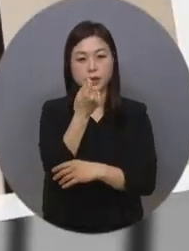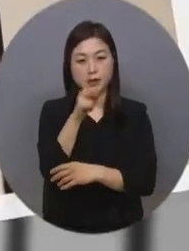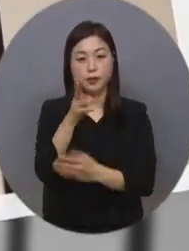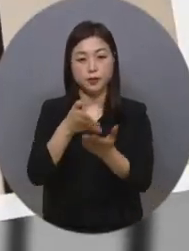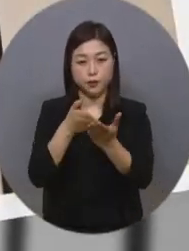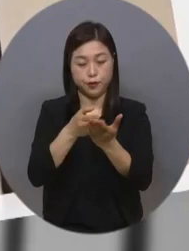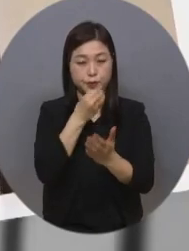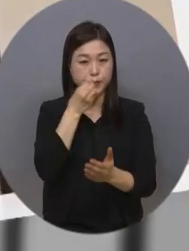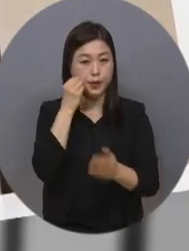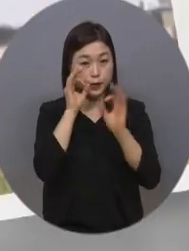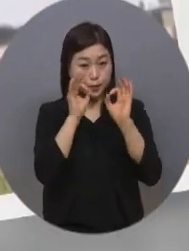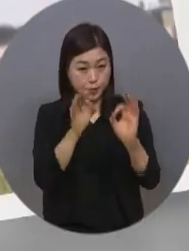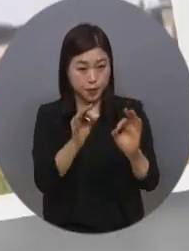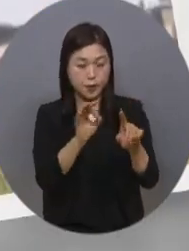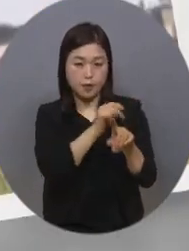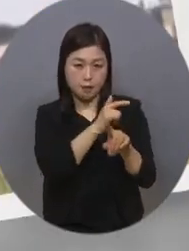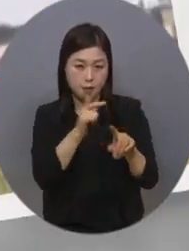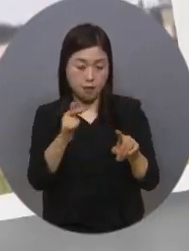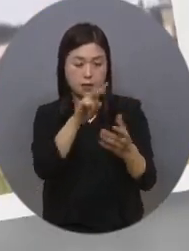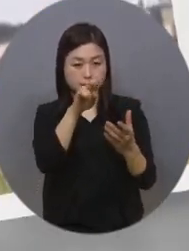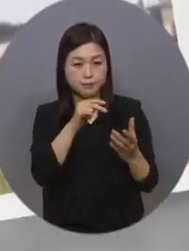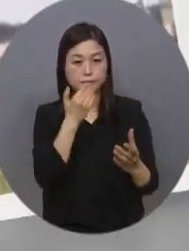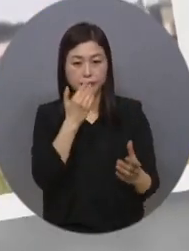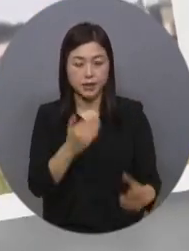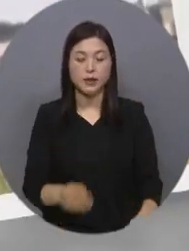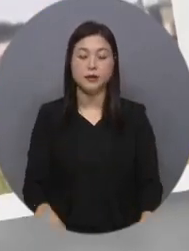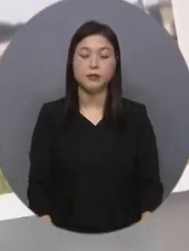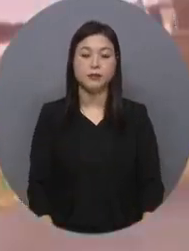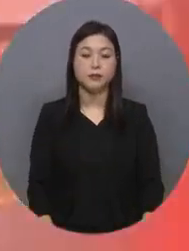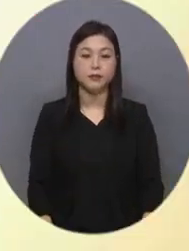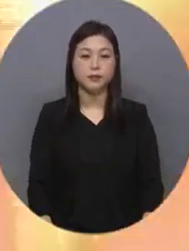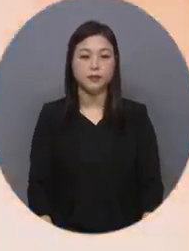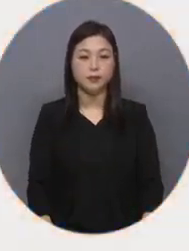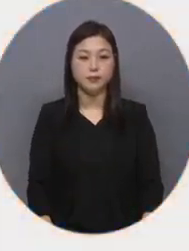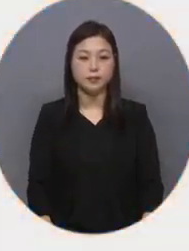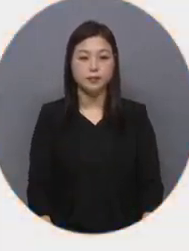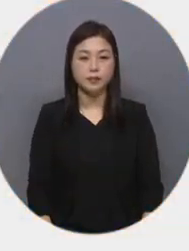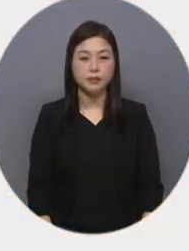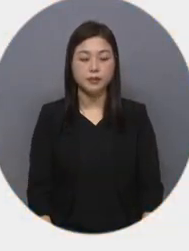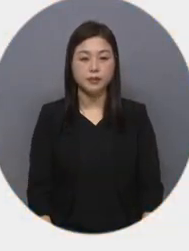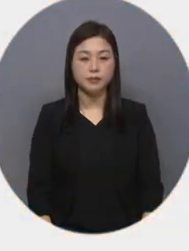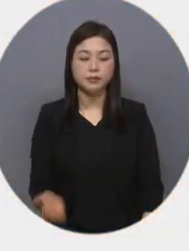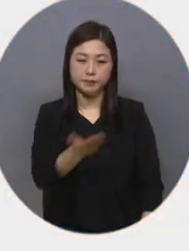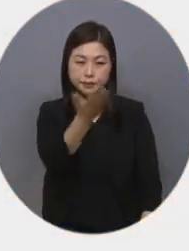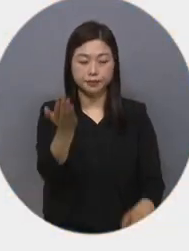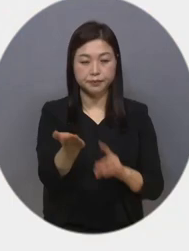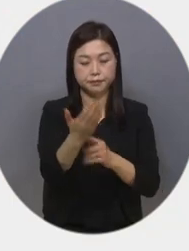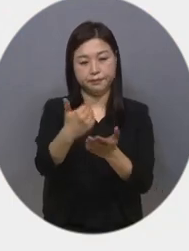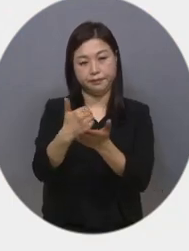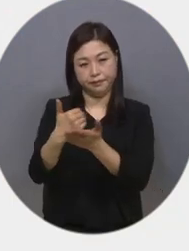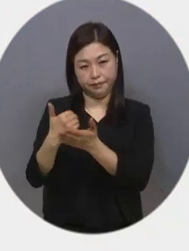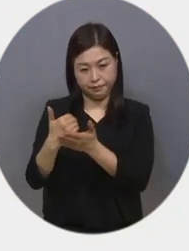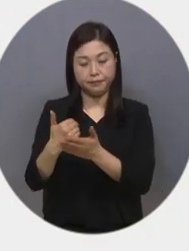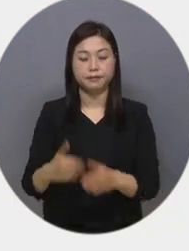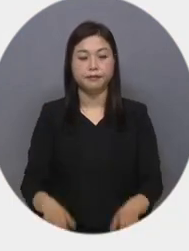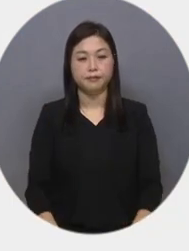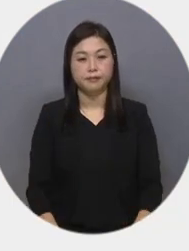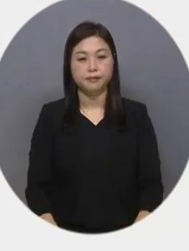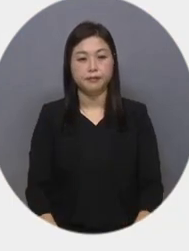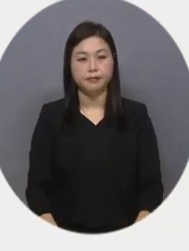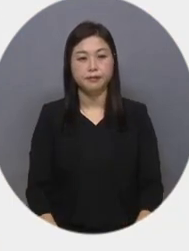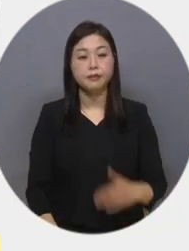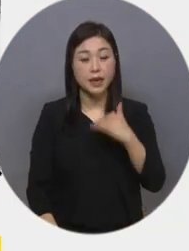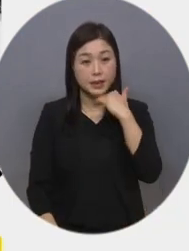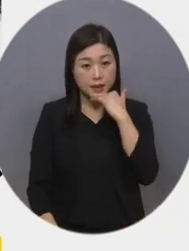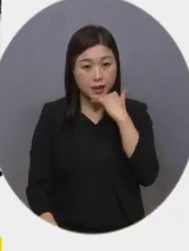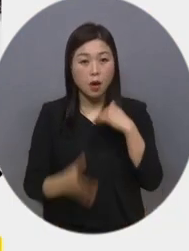뉴스 홈페이지를 통해 보다 다양한 소식을 접할 수 있습니다. 시청자 여러분의 제보를 기다립니다. 웰페어 뉴스